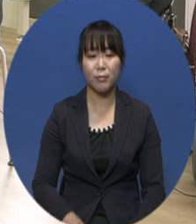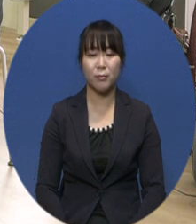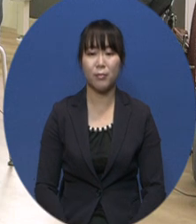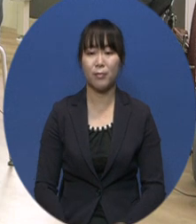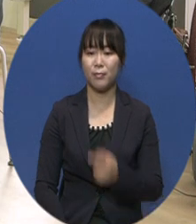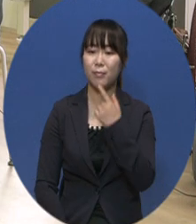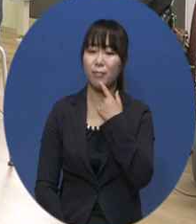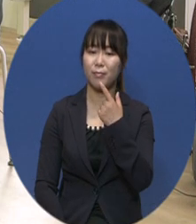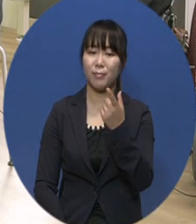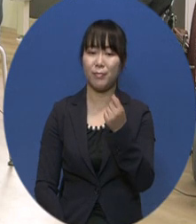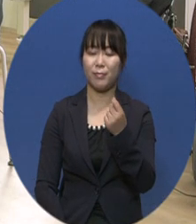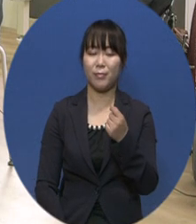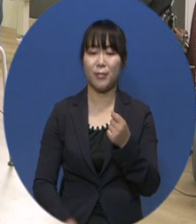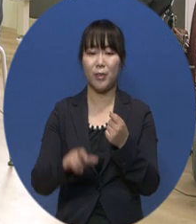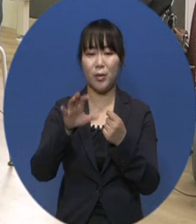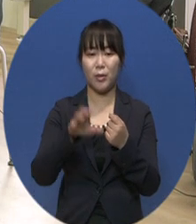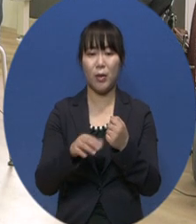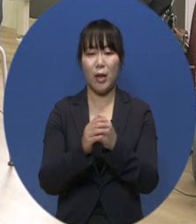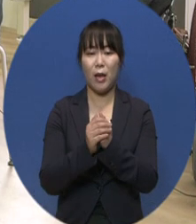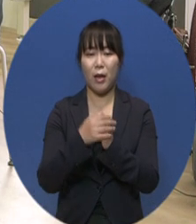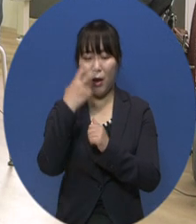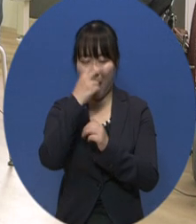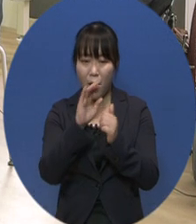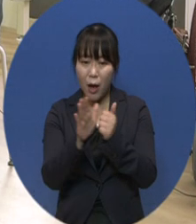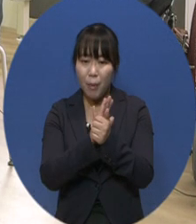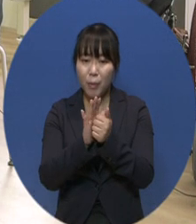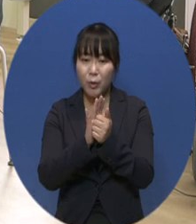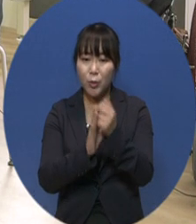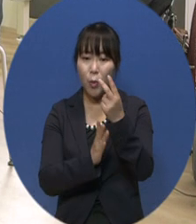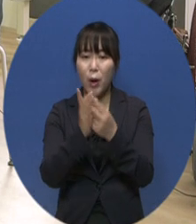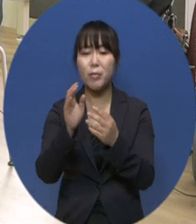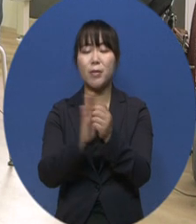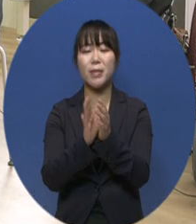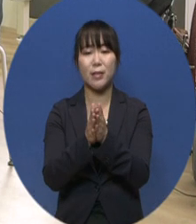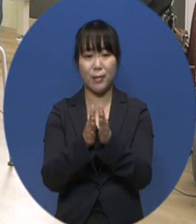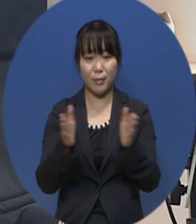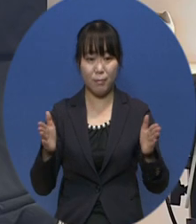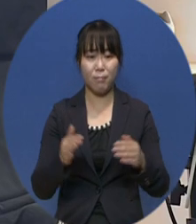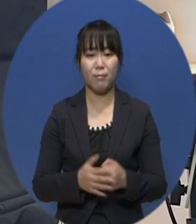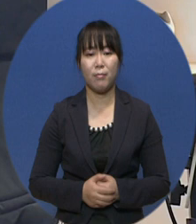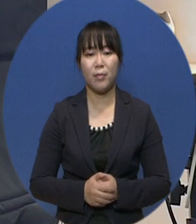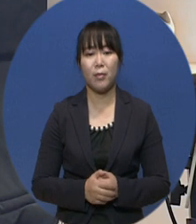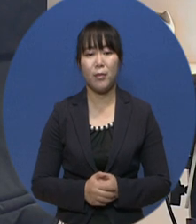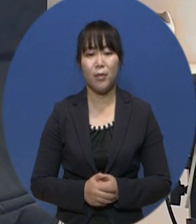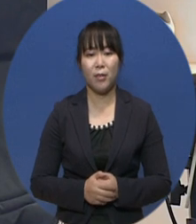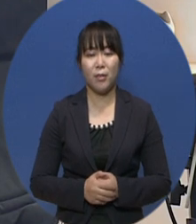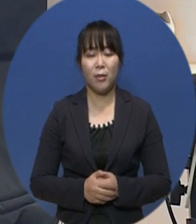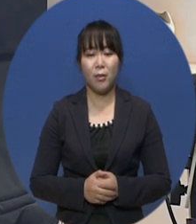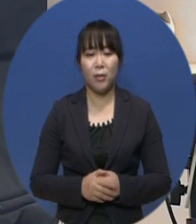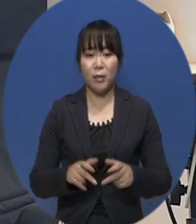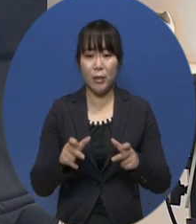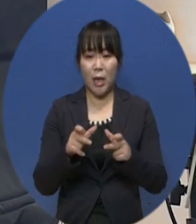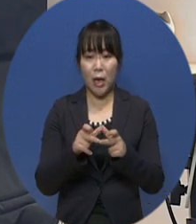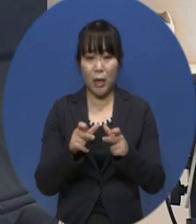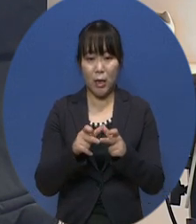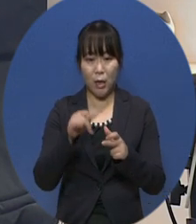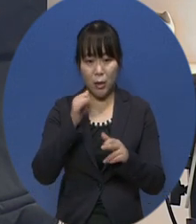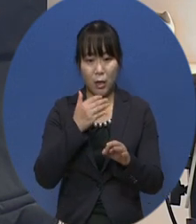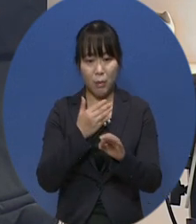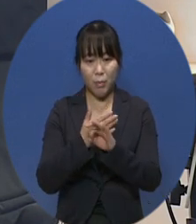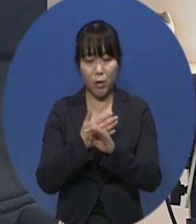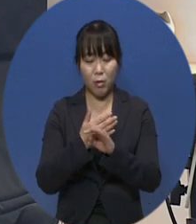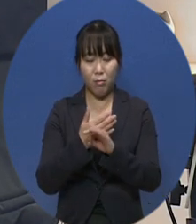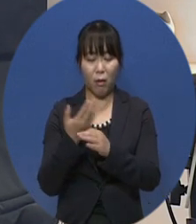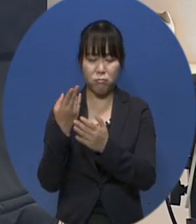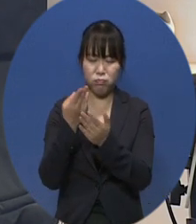예, 국립재활병원도 이제 간호간병 통합 서비스를 시작했는데요. 네. 우리 장애가 발생을 하면 입원